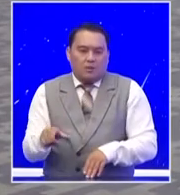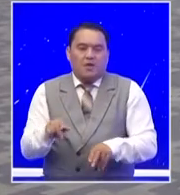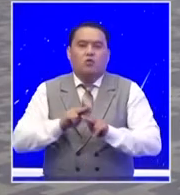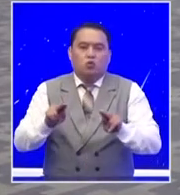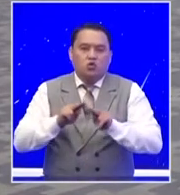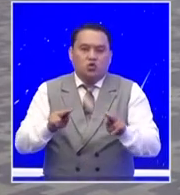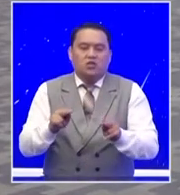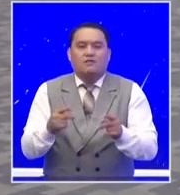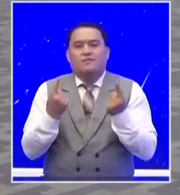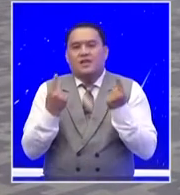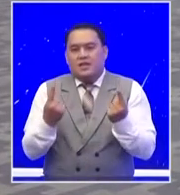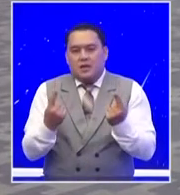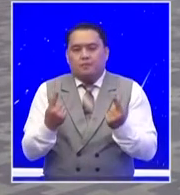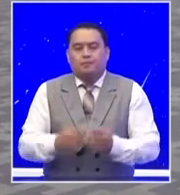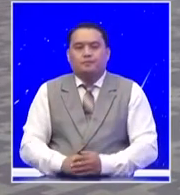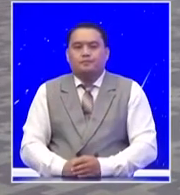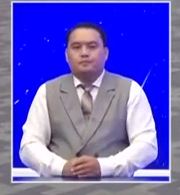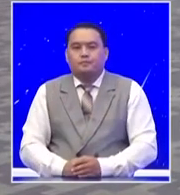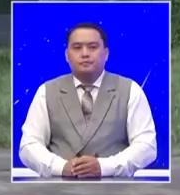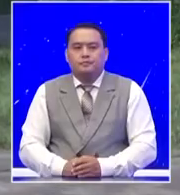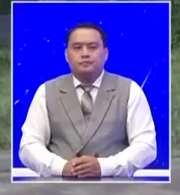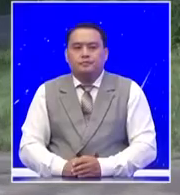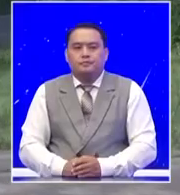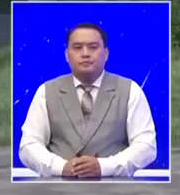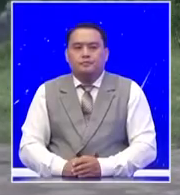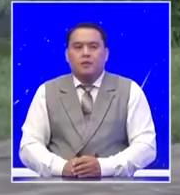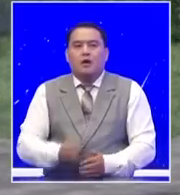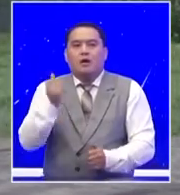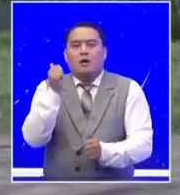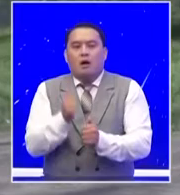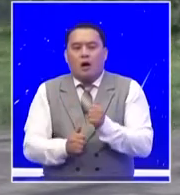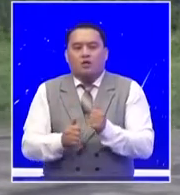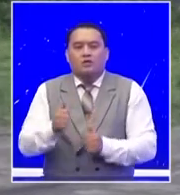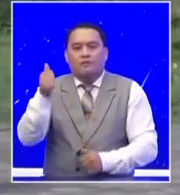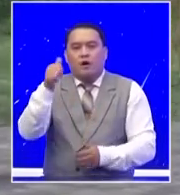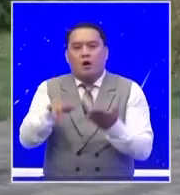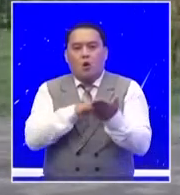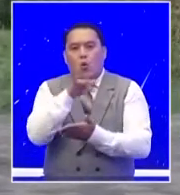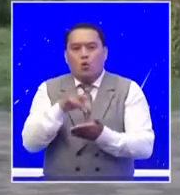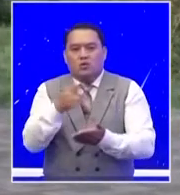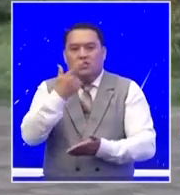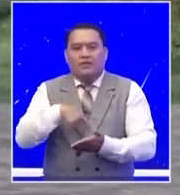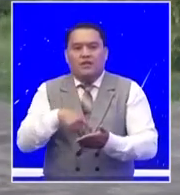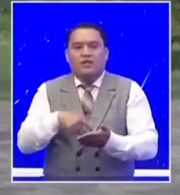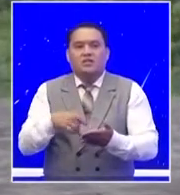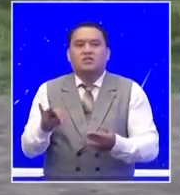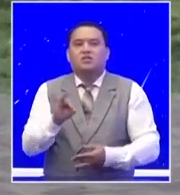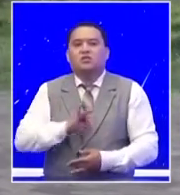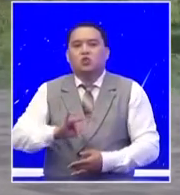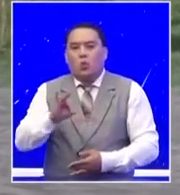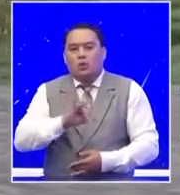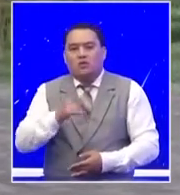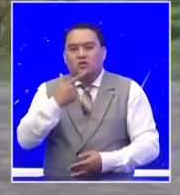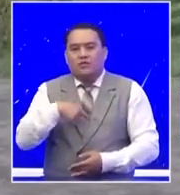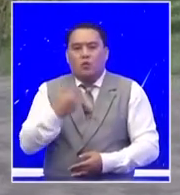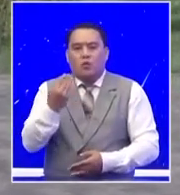учителем и очень хорошим журналистом. У каждого города и местности своя история и свои герои. Бейсен